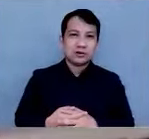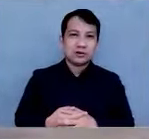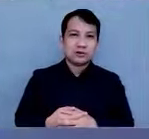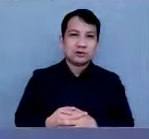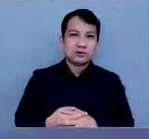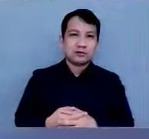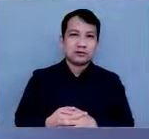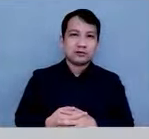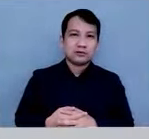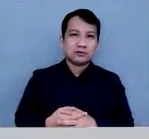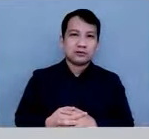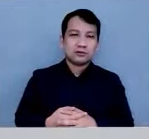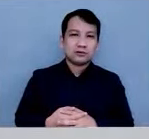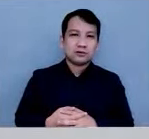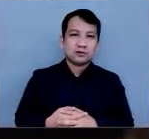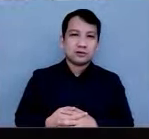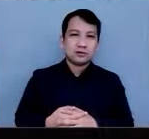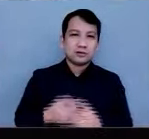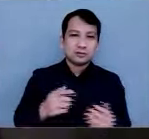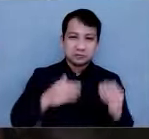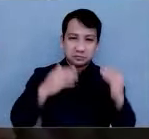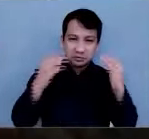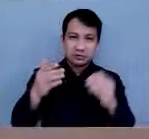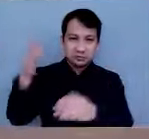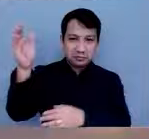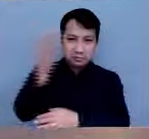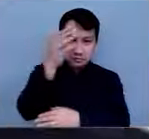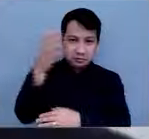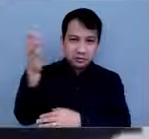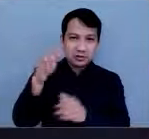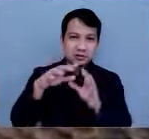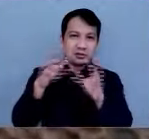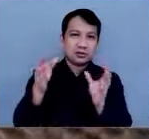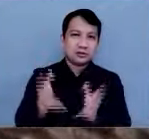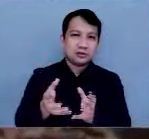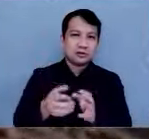umangat hanggang sa iwagayway ang watawat sa buong mundo.